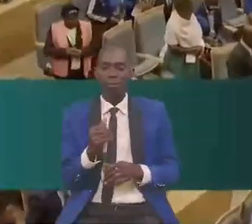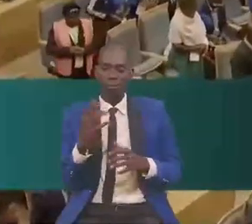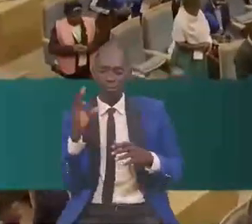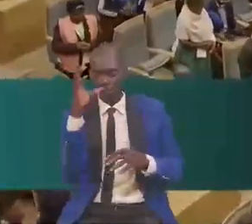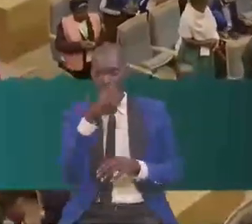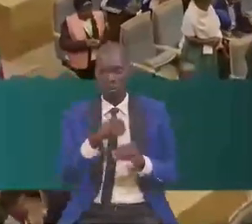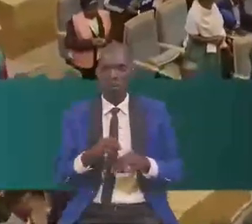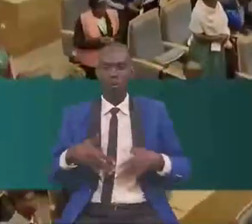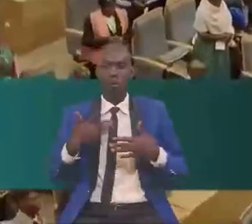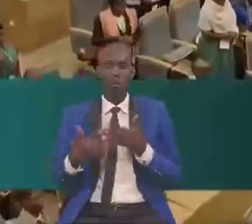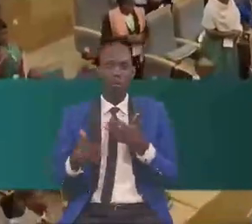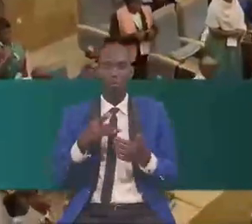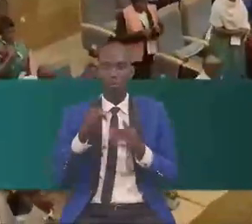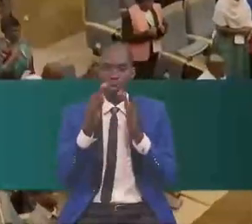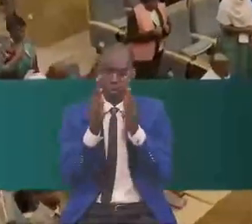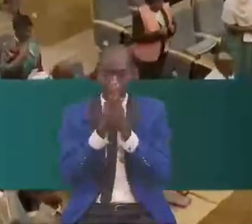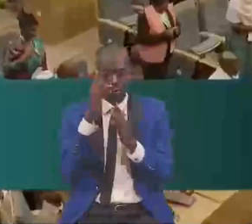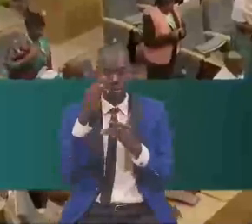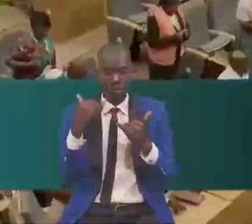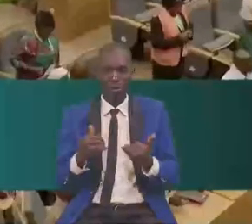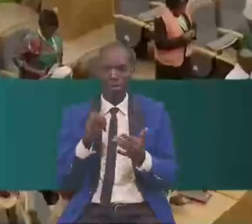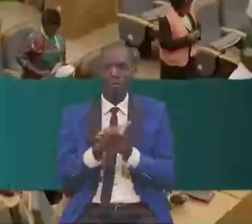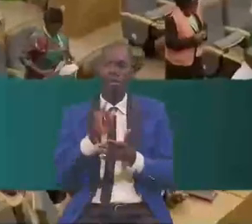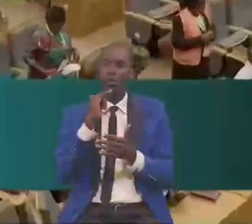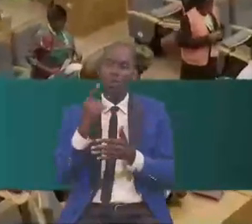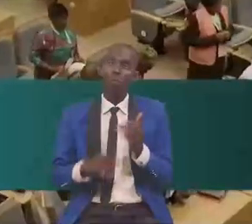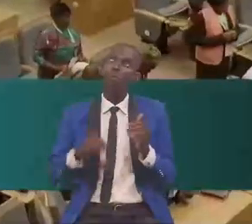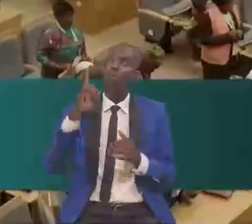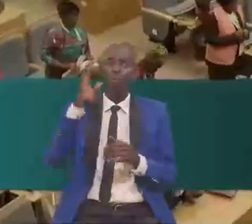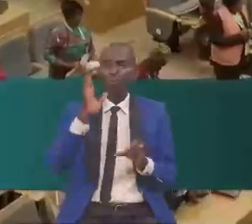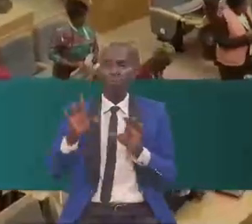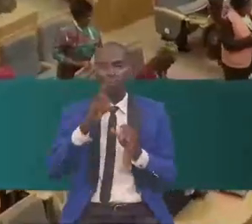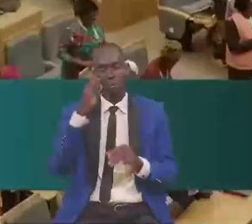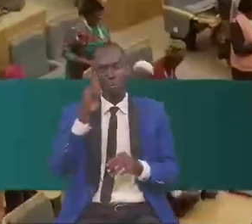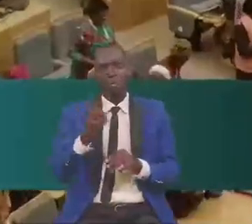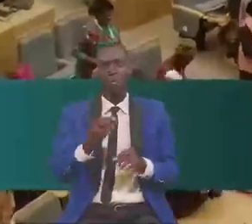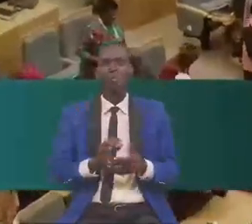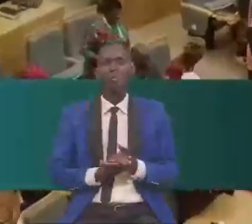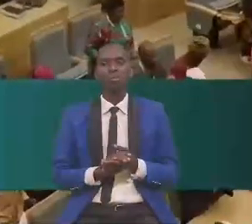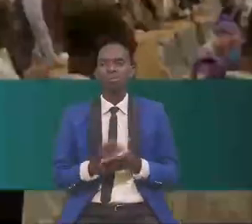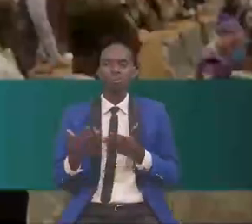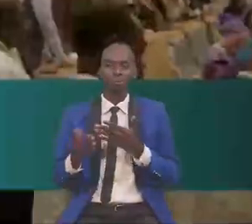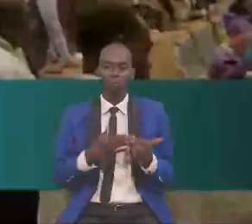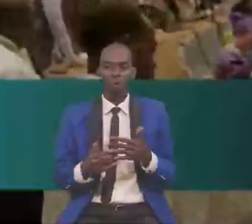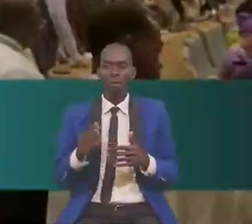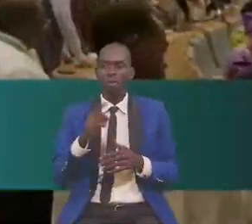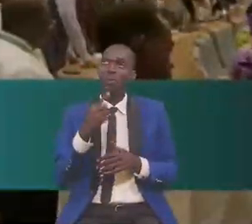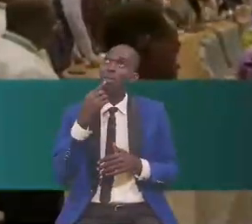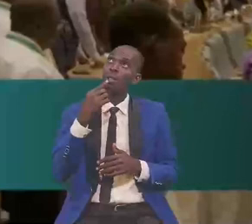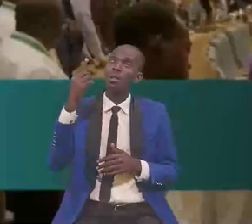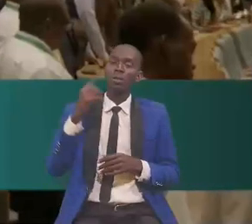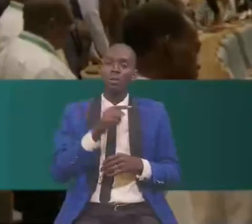dis au Seigneur, c'est exactement ce qu'il fera. Tout ce que tu diras au Seigneur